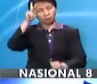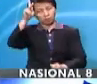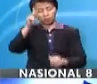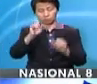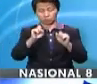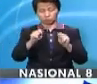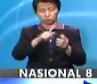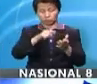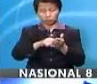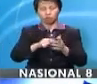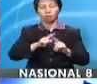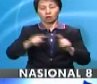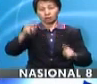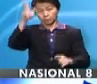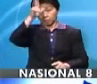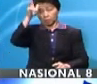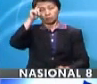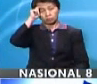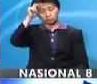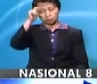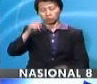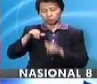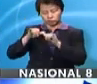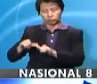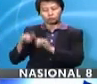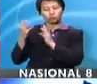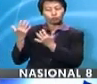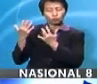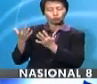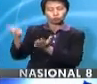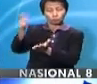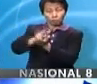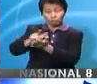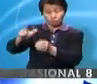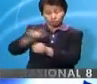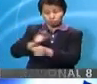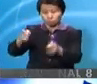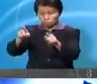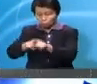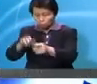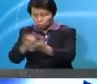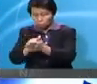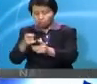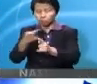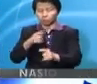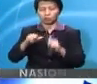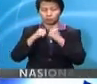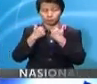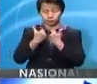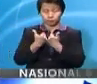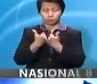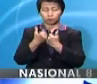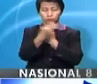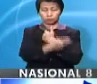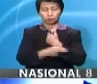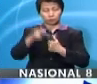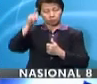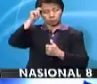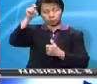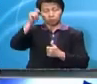ini. Bagaimanapun, kerajaan negeri berkenaan masih menunggu laporan lengkap insiden tersebut daripada Persatuan Bola Sepak Negeri